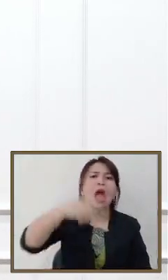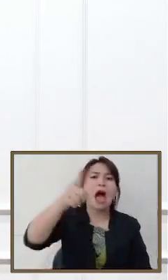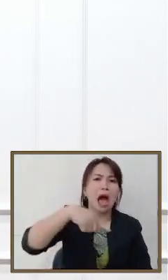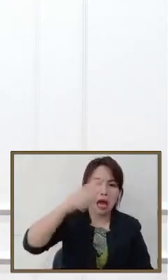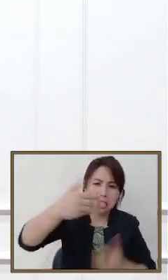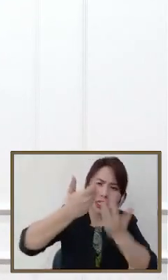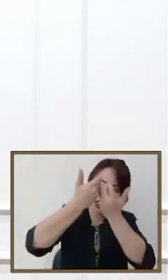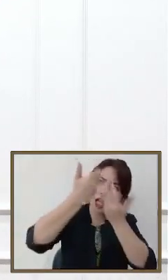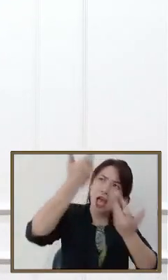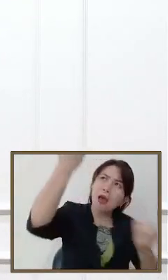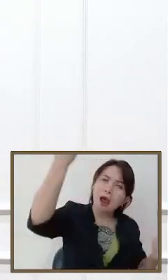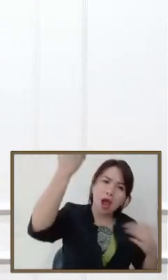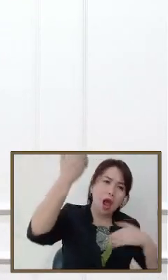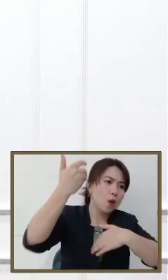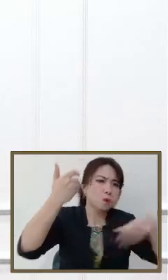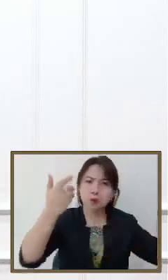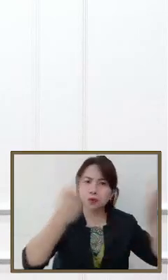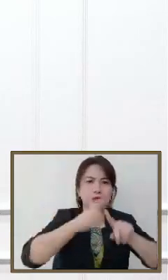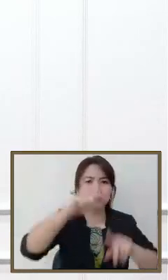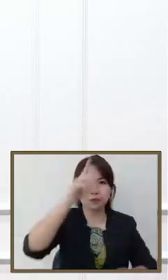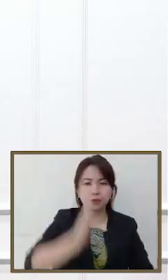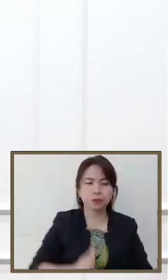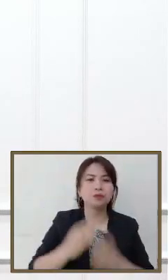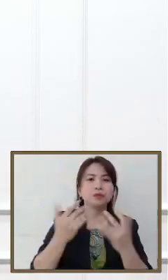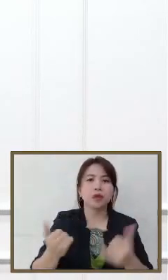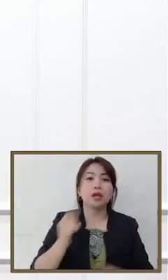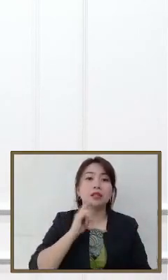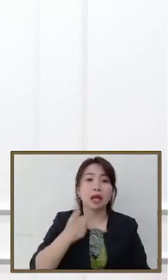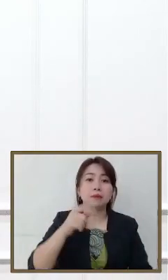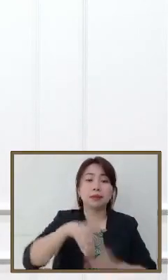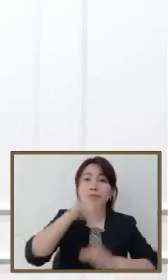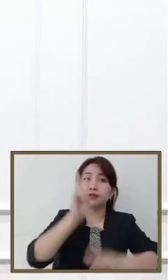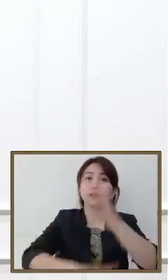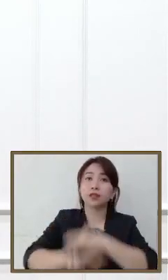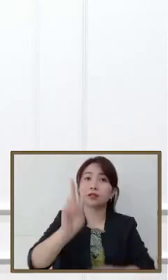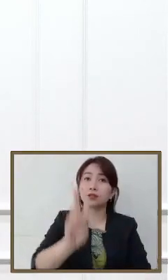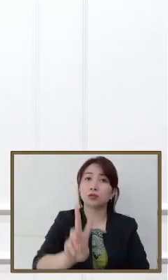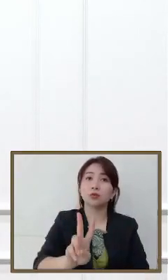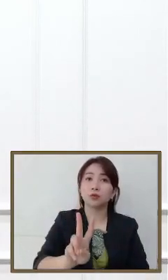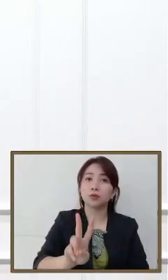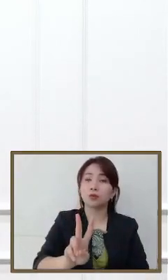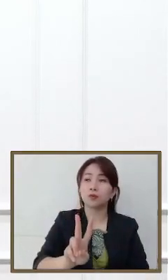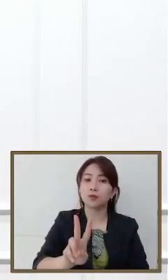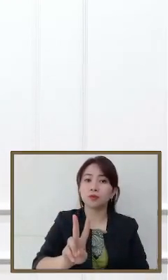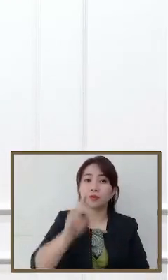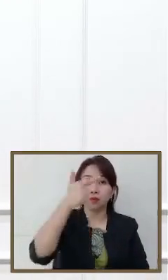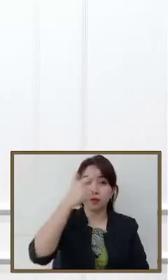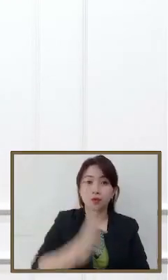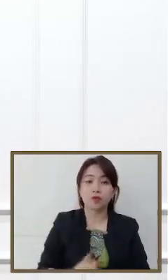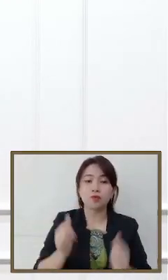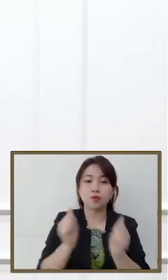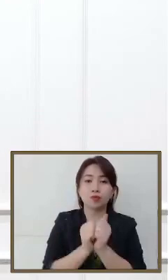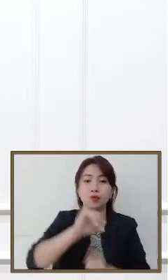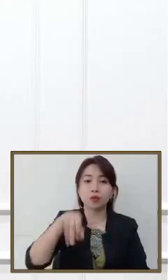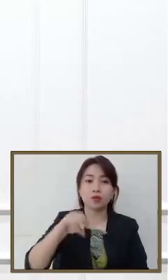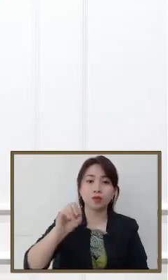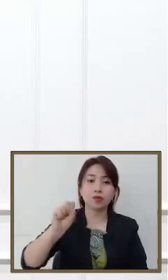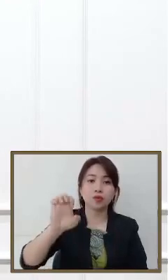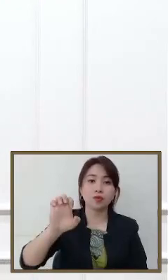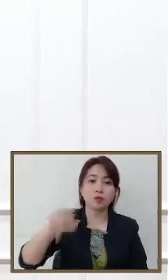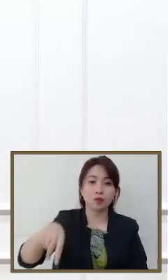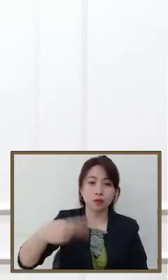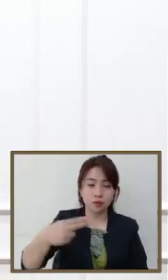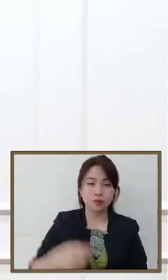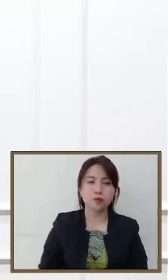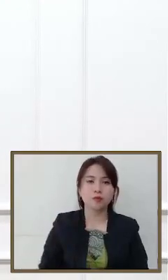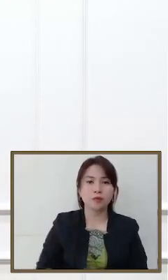Diyos kaya yung sinasabi sa verse number two that the Lord was with Joseph ayaw ng diyablo